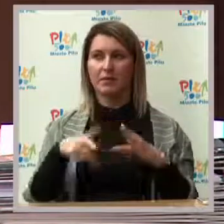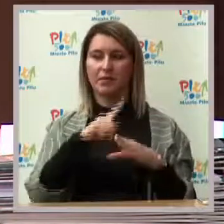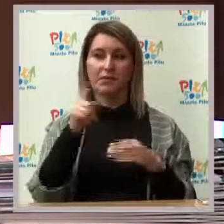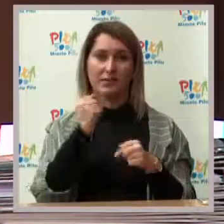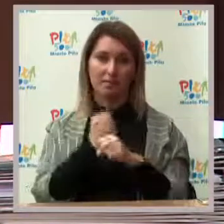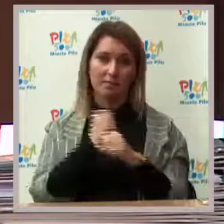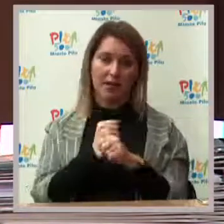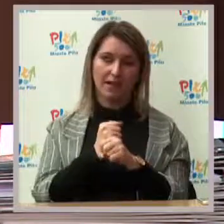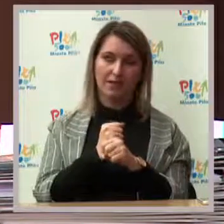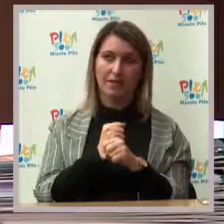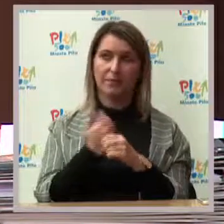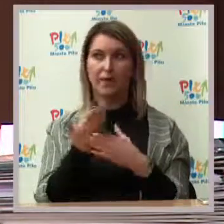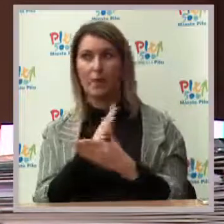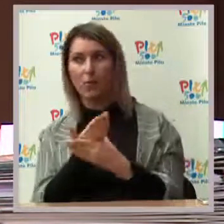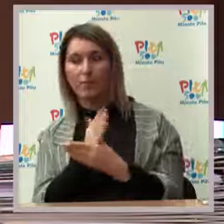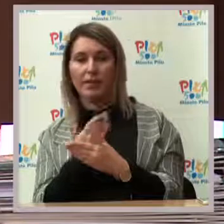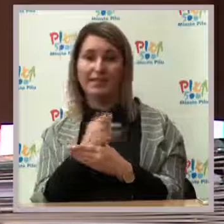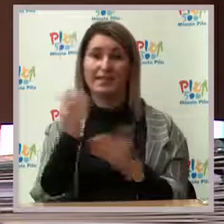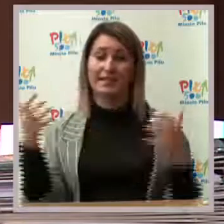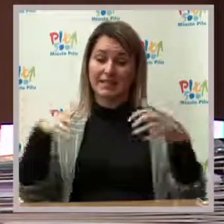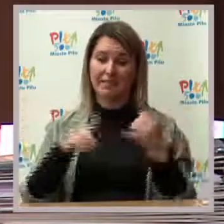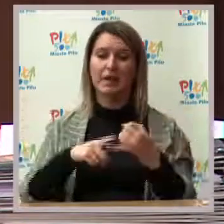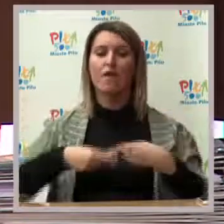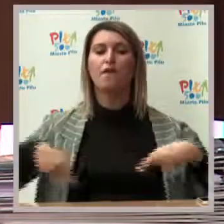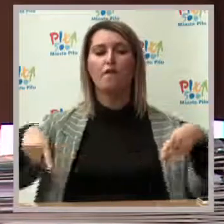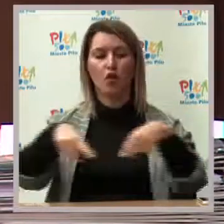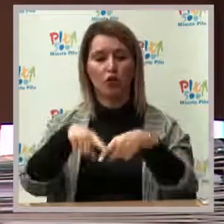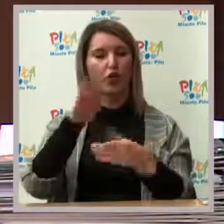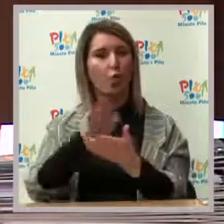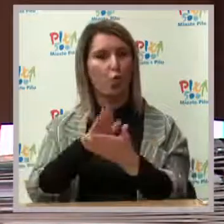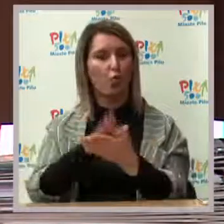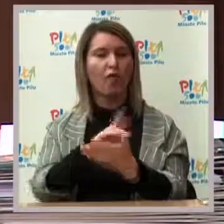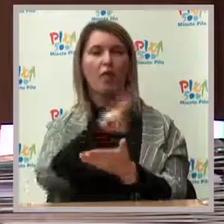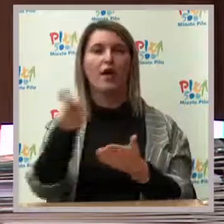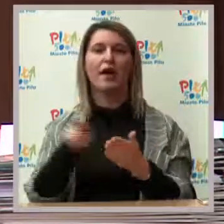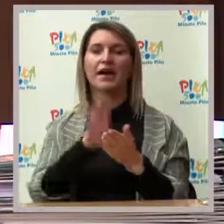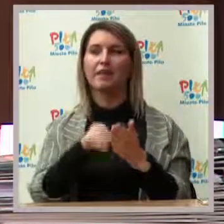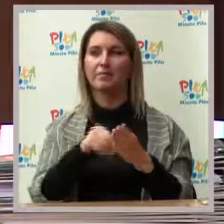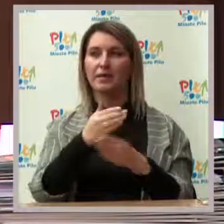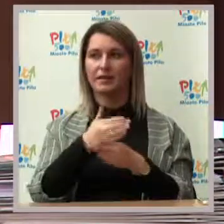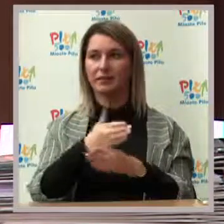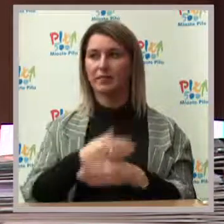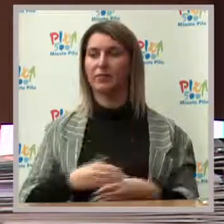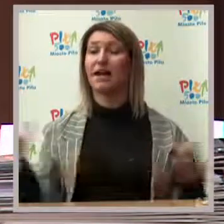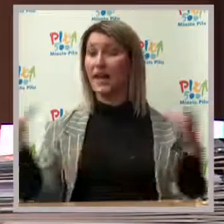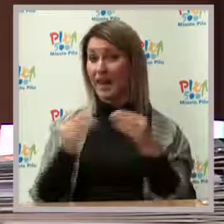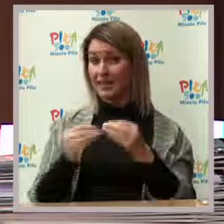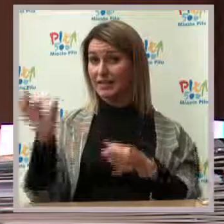Miasta Piły w okresie międzysesyjnym, zwłaszcza z wykonania uchwał Rady Miasta Piły, druk nr